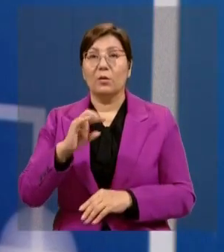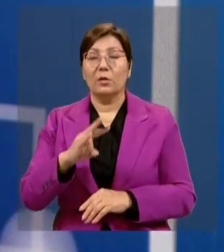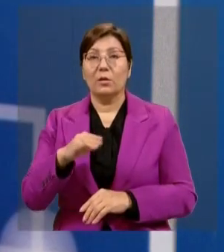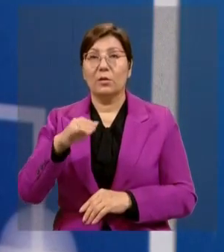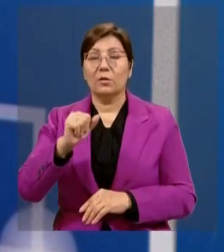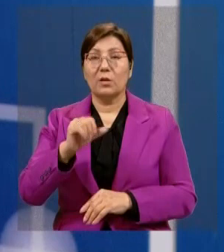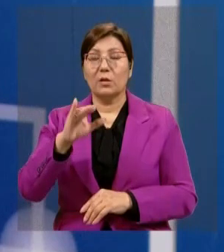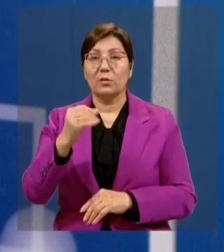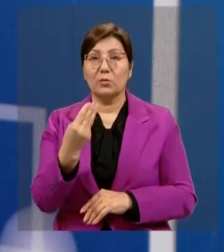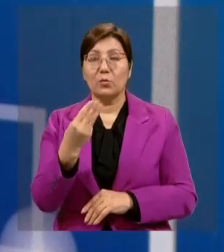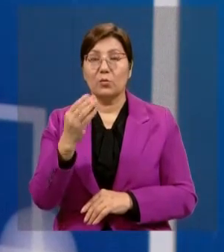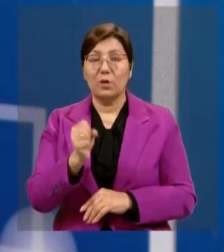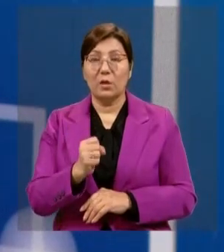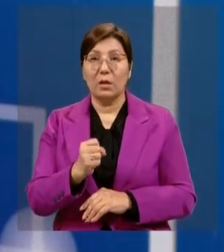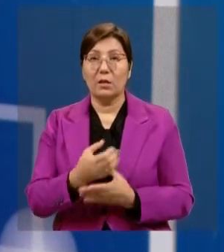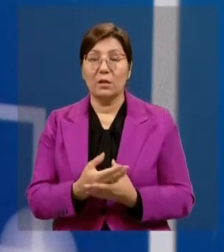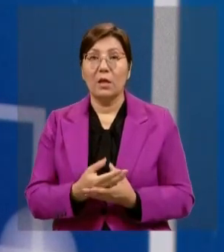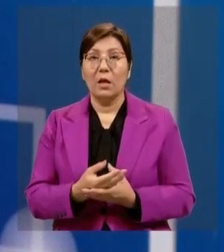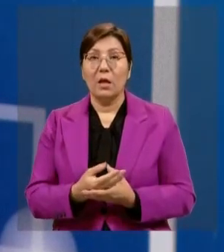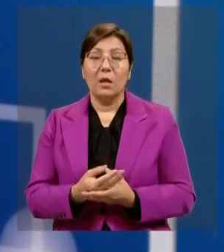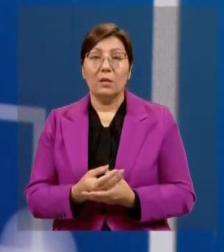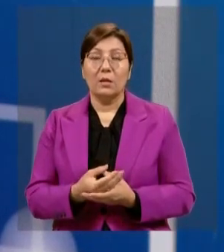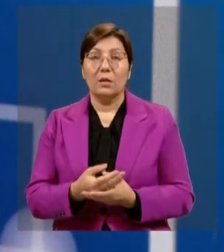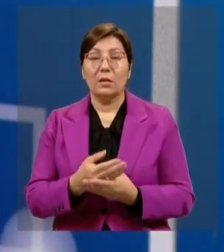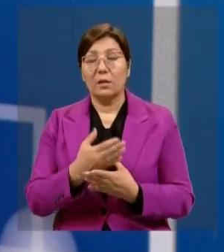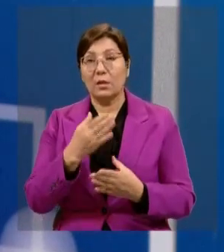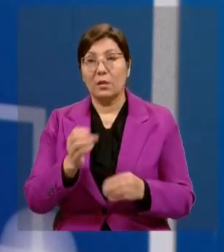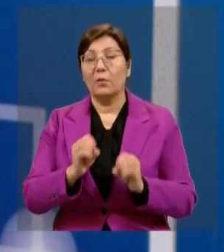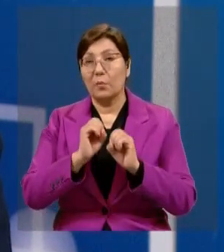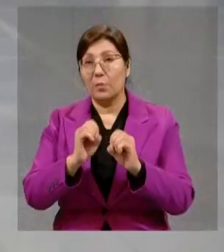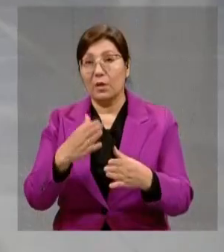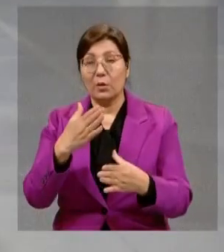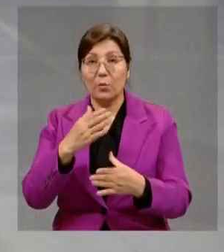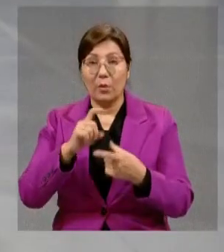жасушаларын трансплантар арқылы адамның өмірін сақтап қалуға болады ма? Әрине болады.